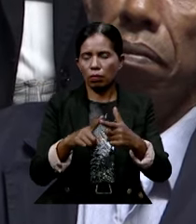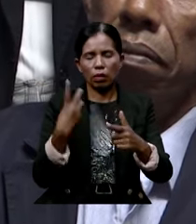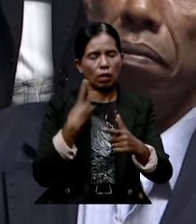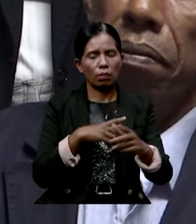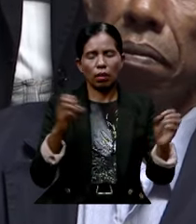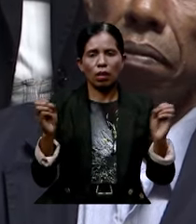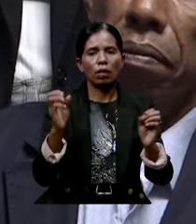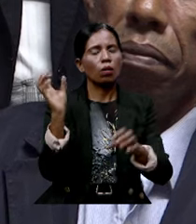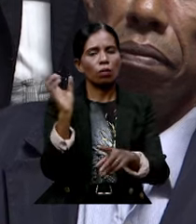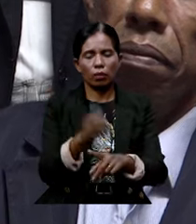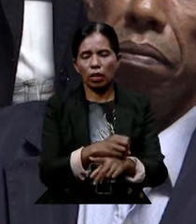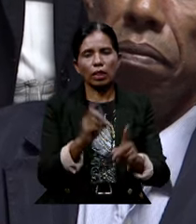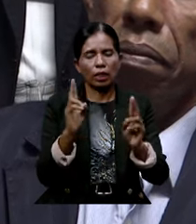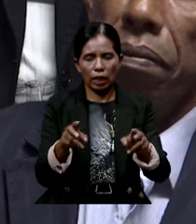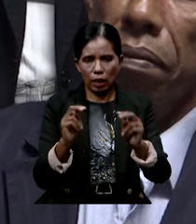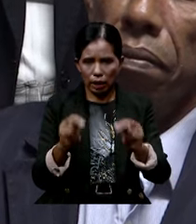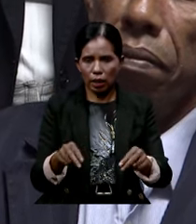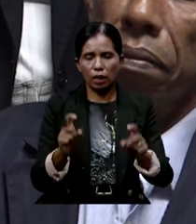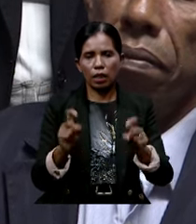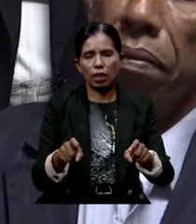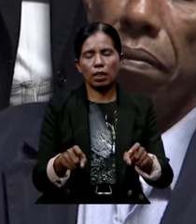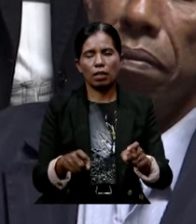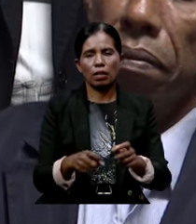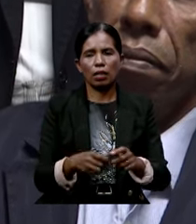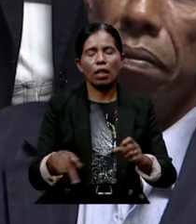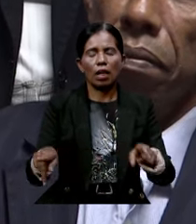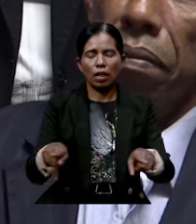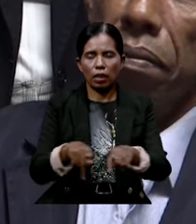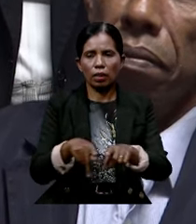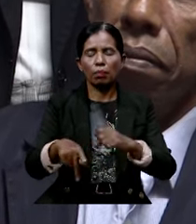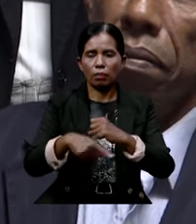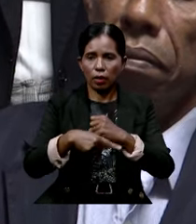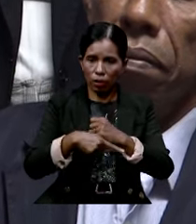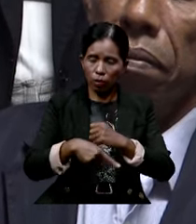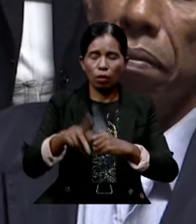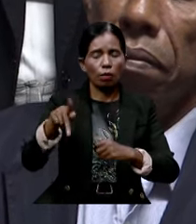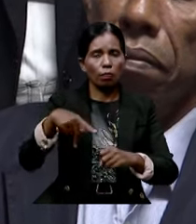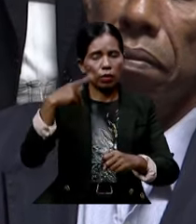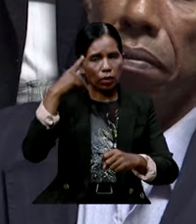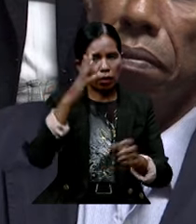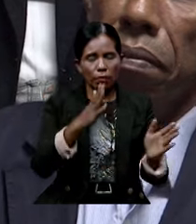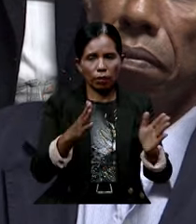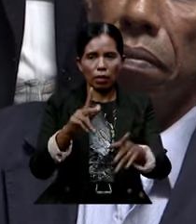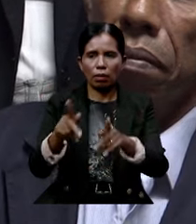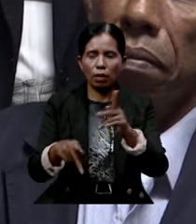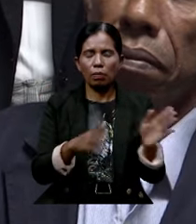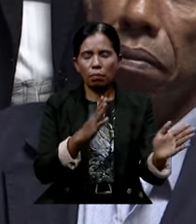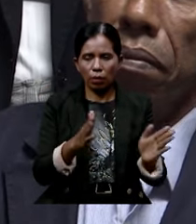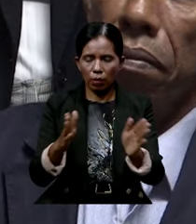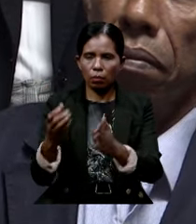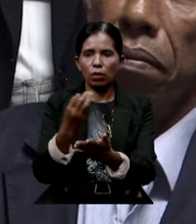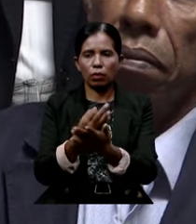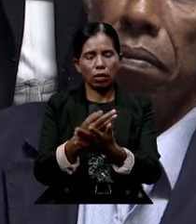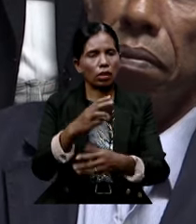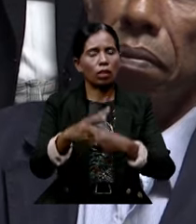ida lai obligatori ida mai benurar partido politiku prepara ema prepara mas osan ni ha munu nebe